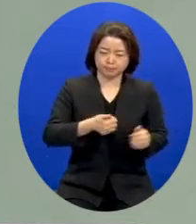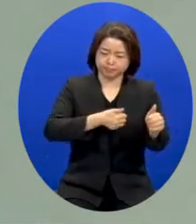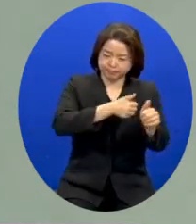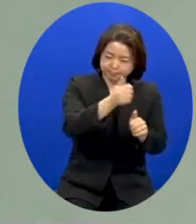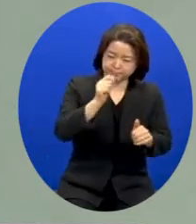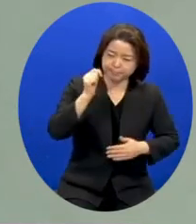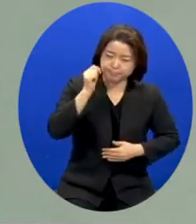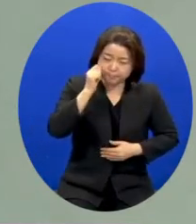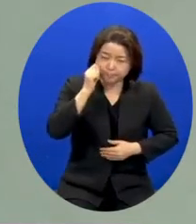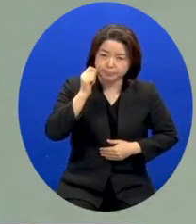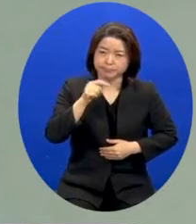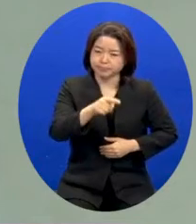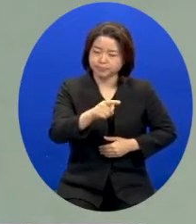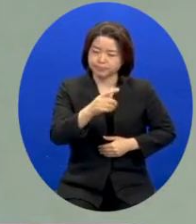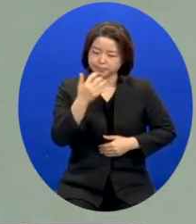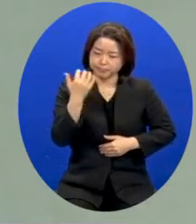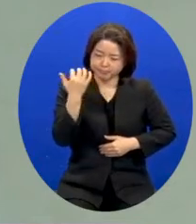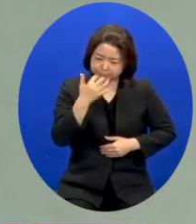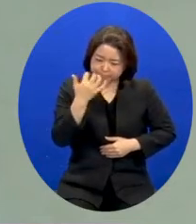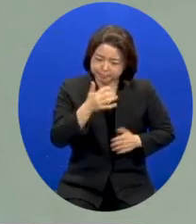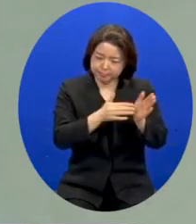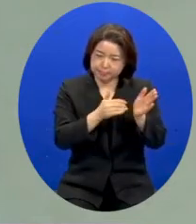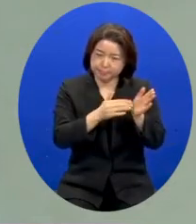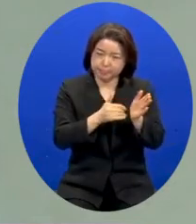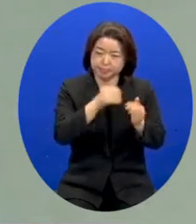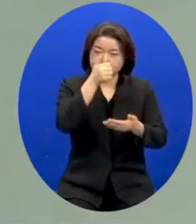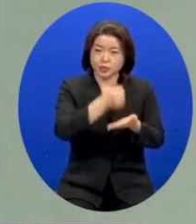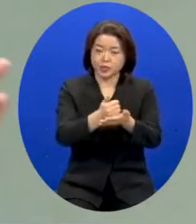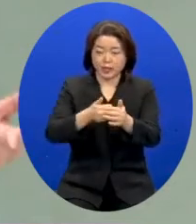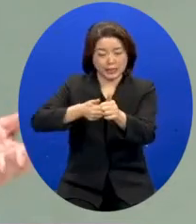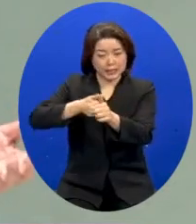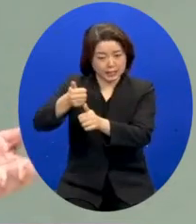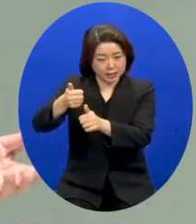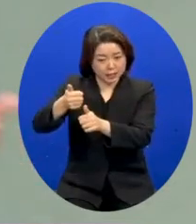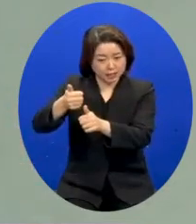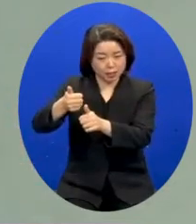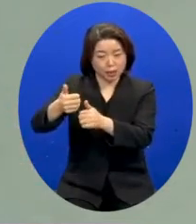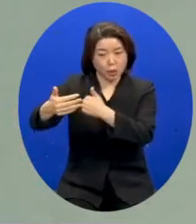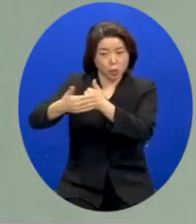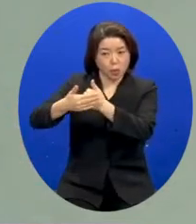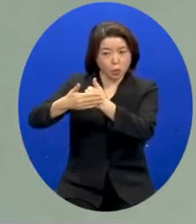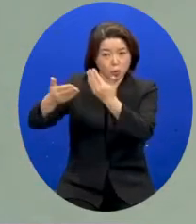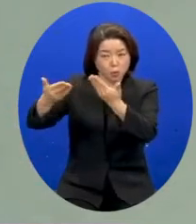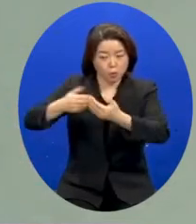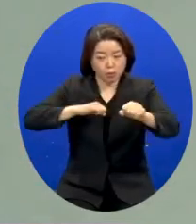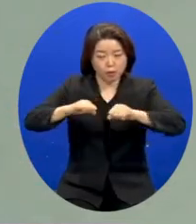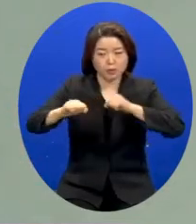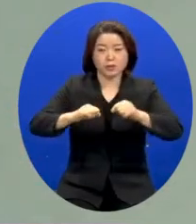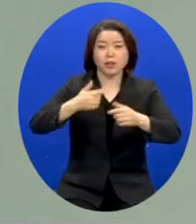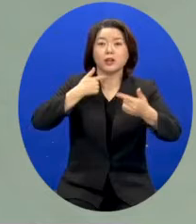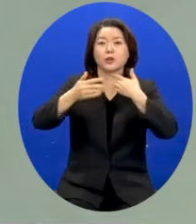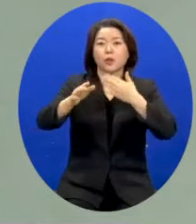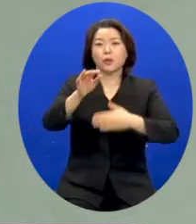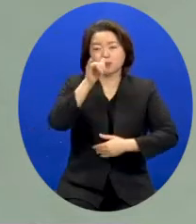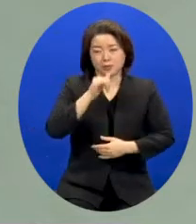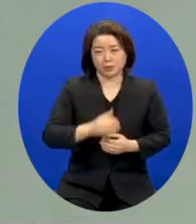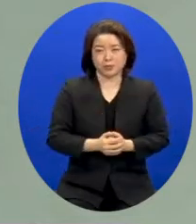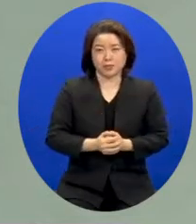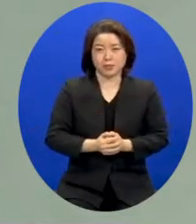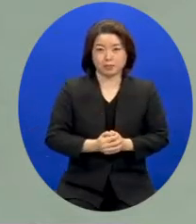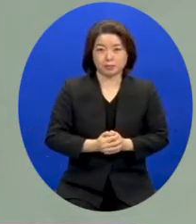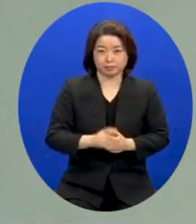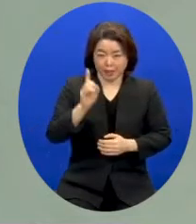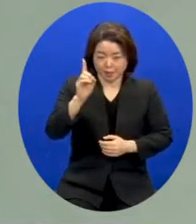극복하지 못하는 이런 은밀한 죄를 이길 수 있게 역사하기 시작하는 것을 경험하기 시작한 겁니다. 한